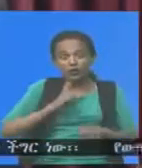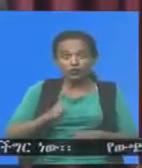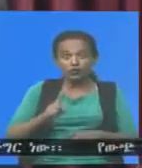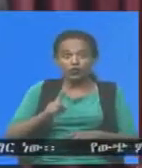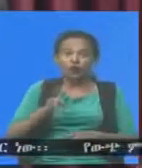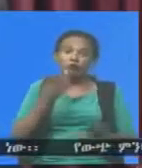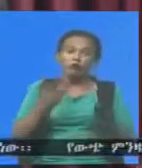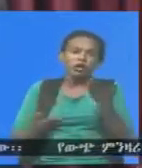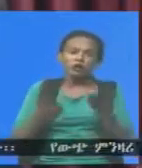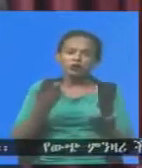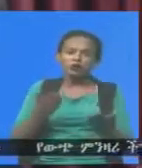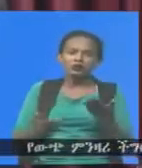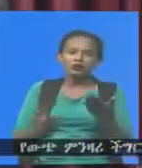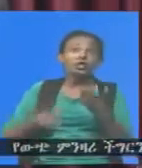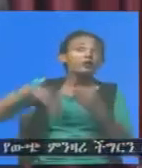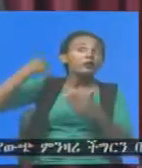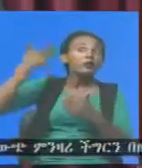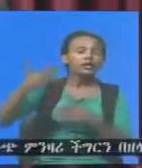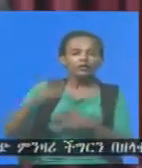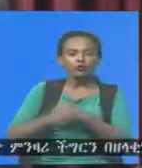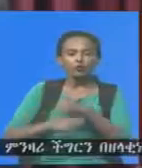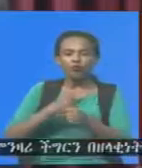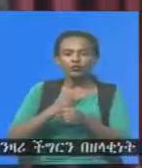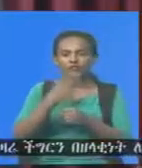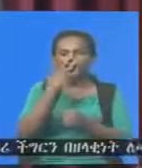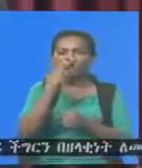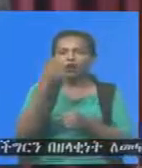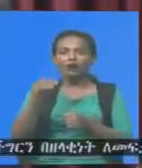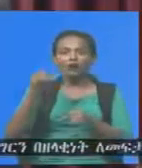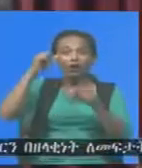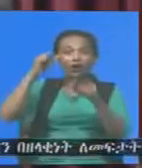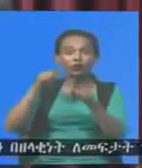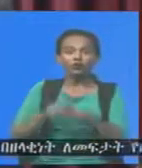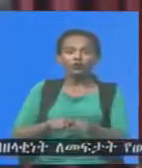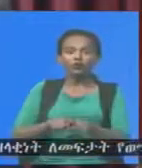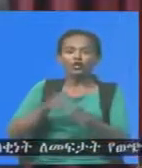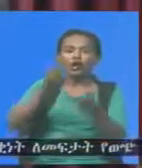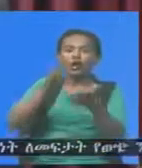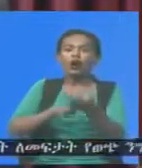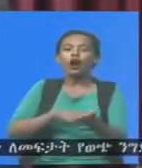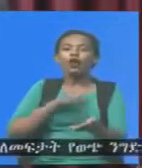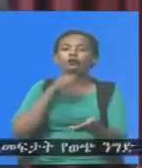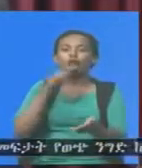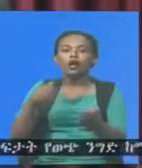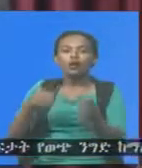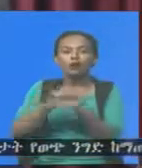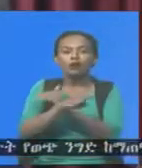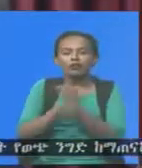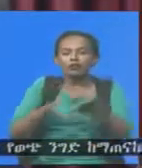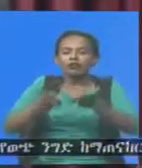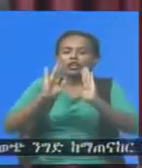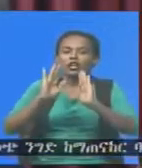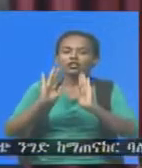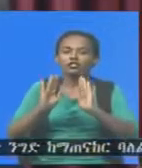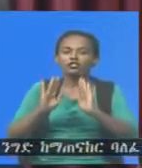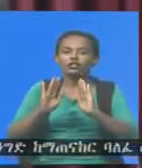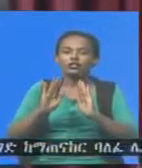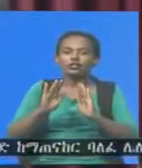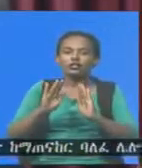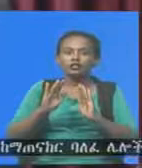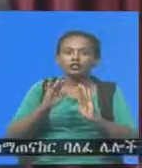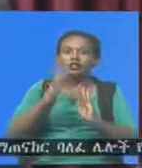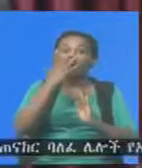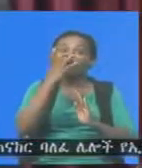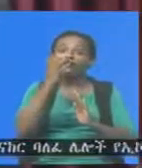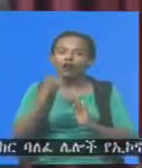ምናልባት በሚቀጥለው አመት ለአፍሪካ ወንድሞቿ ካለ ቪዛ መግባት ልትፈቅድ ነው። የአፍሪካ ካፒታል ስለሆነችም